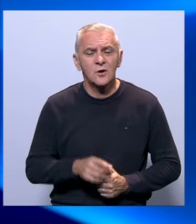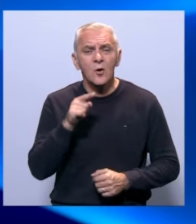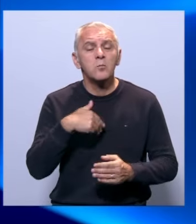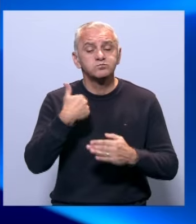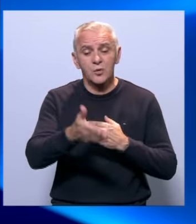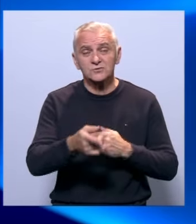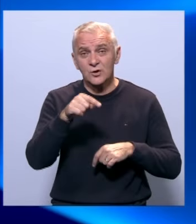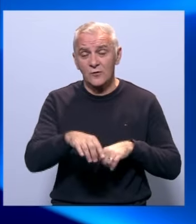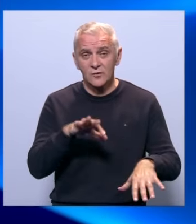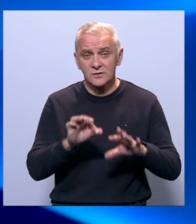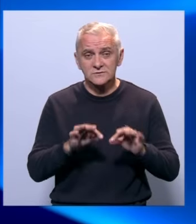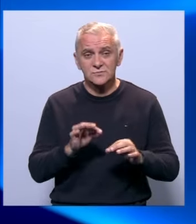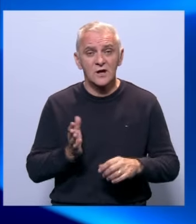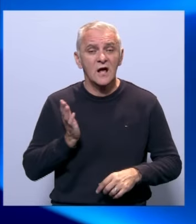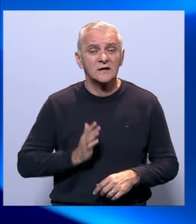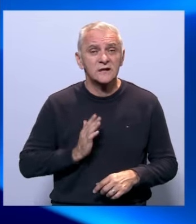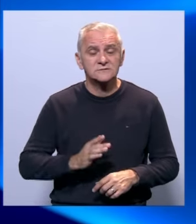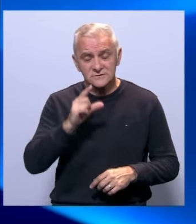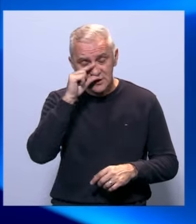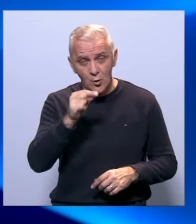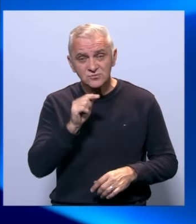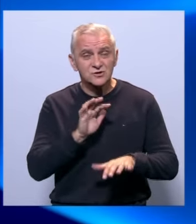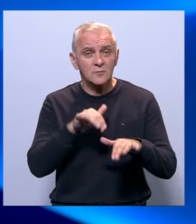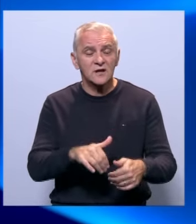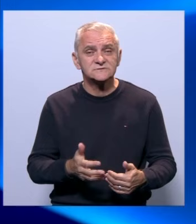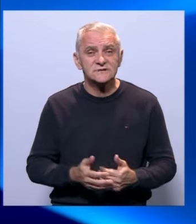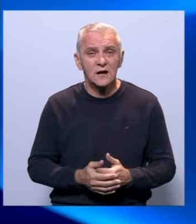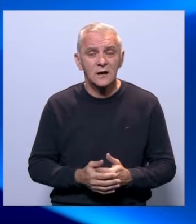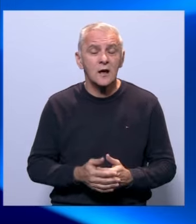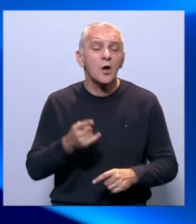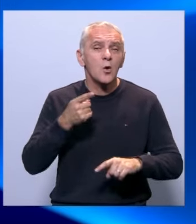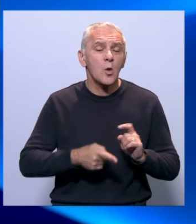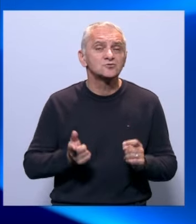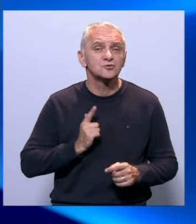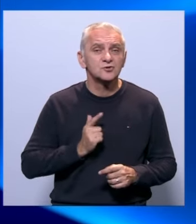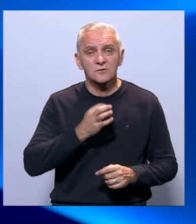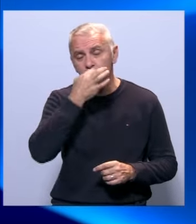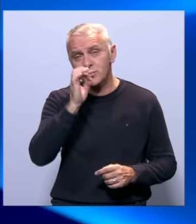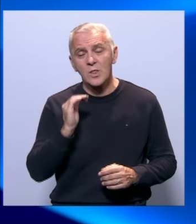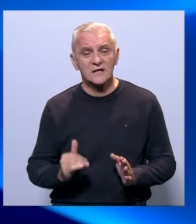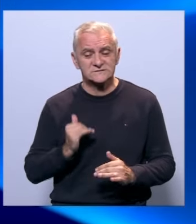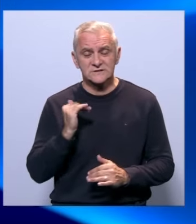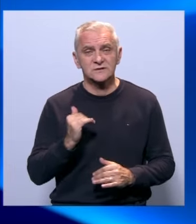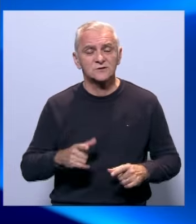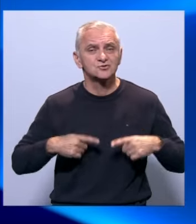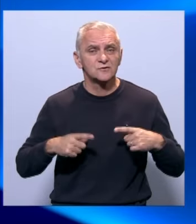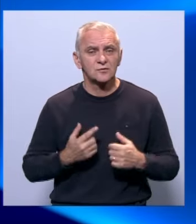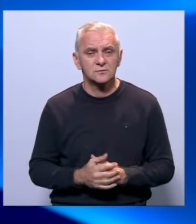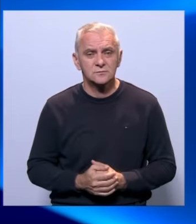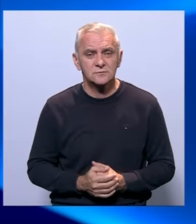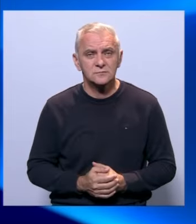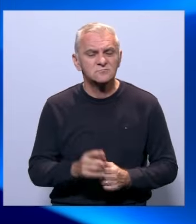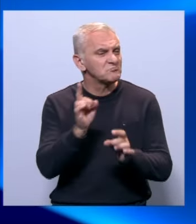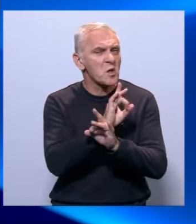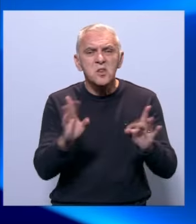će na građani općine Jablanica konačno očekivati bolji standard života i bolji standard življenja. Ništa novo